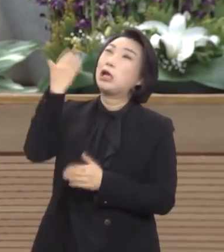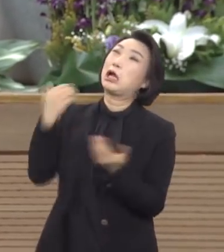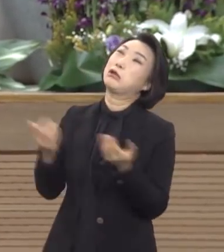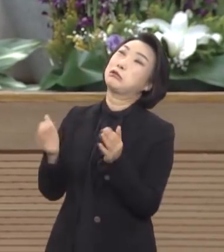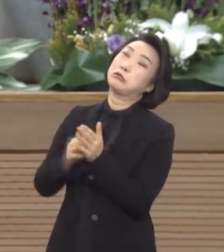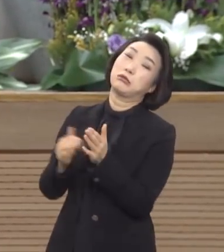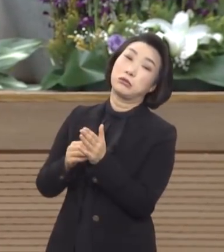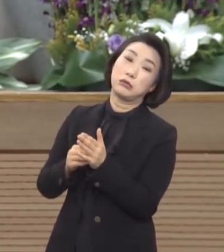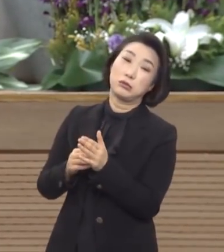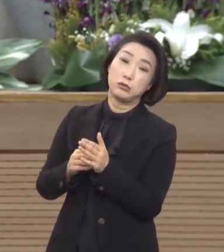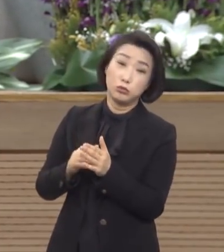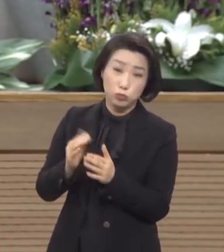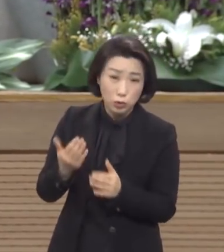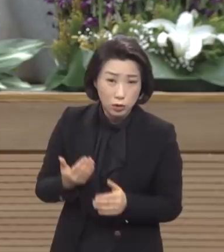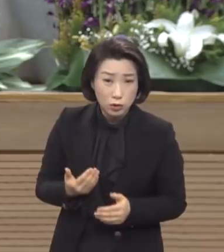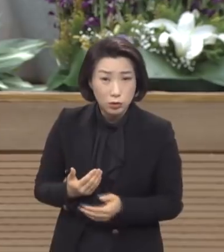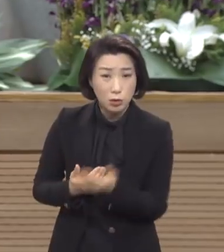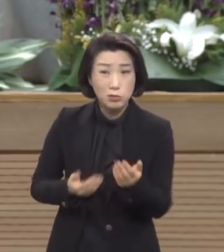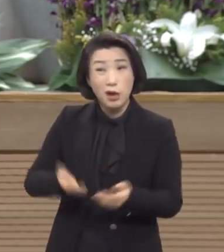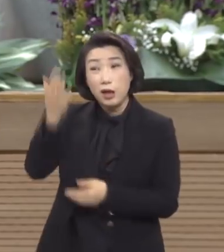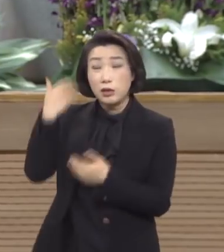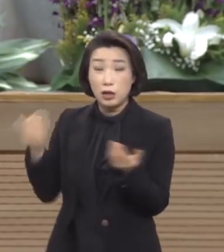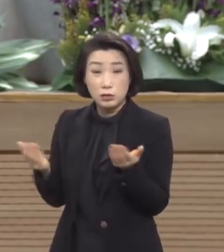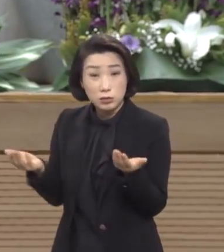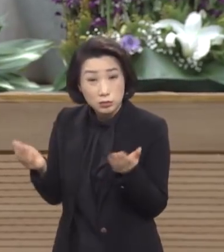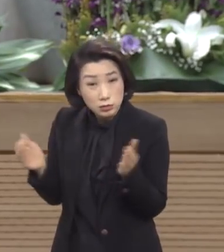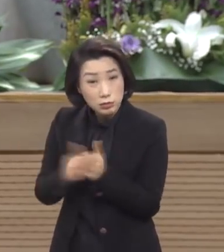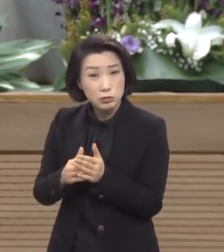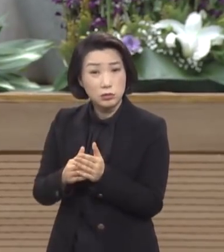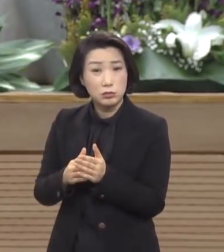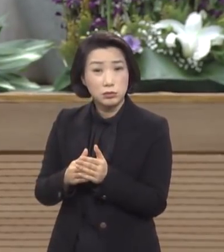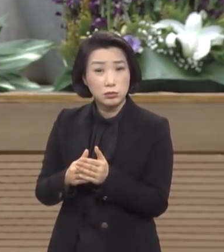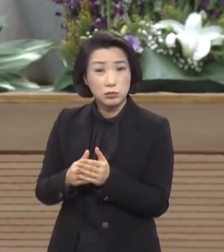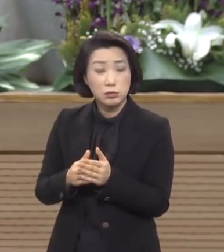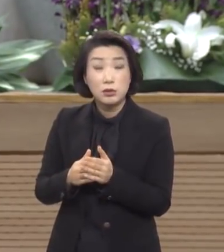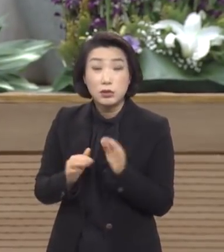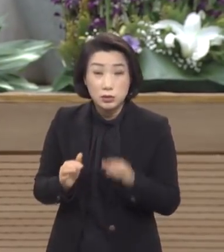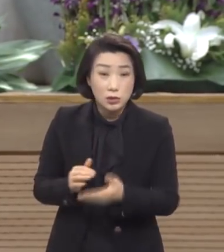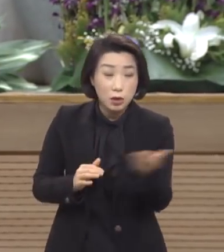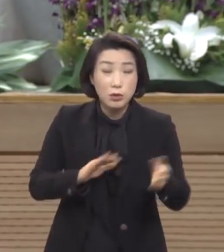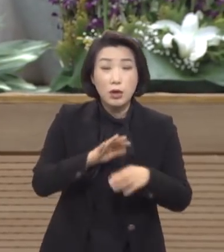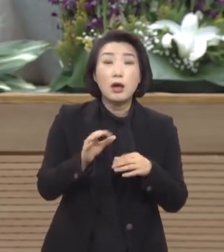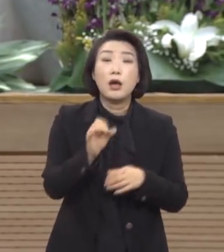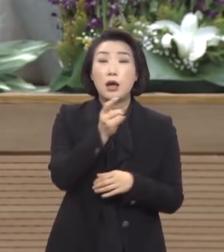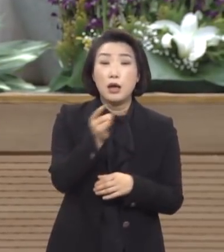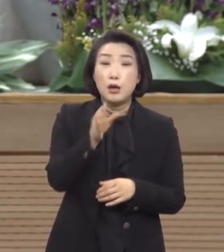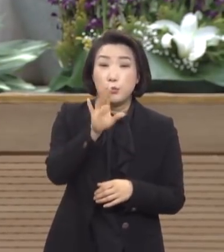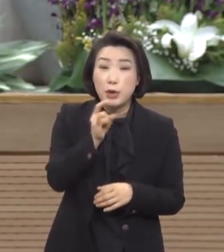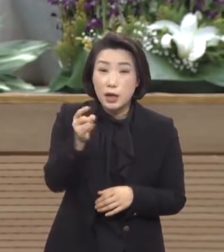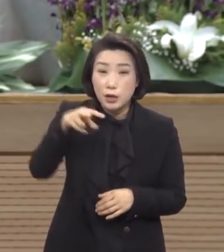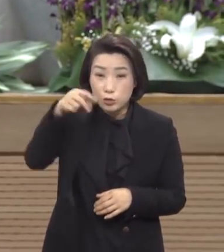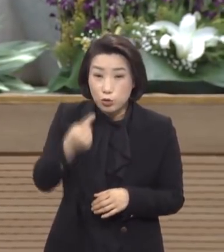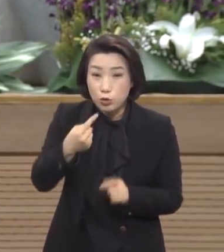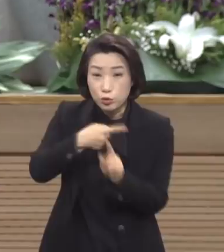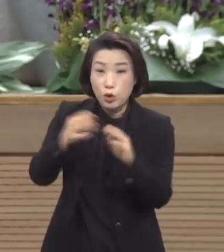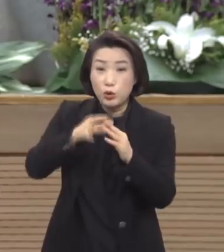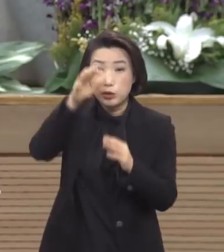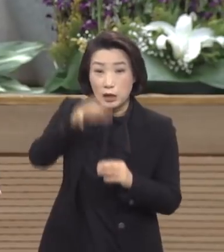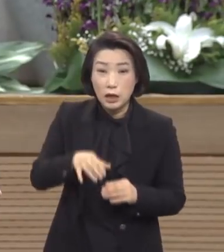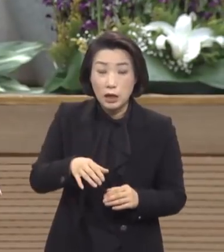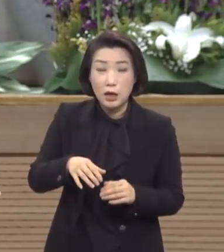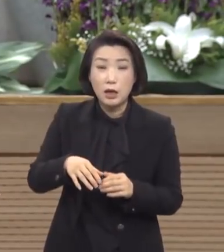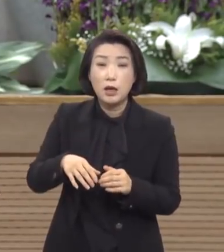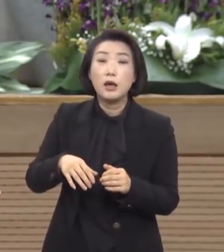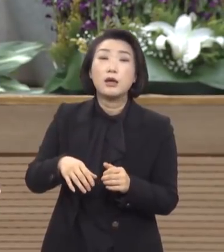얘기가 돼버려. 옛날 얘기가. 그래서 예배소 교회에도 너 처음 사랑